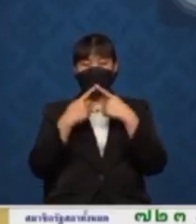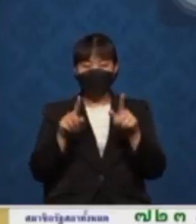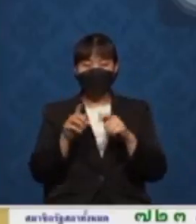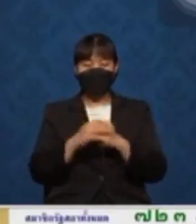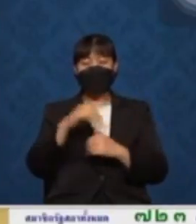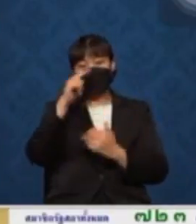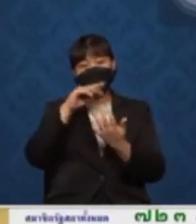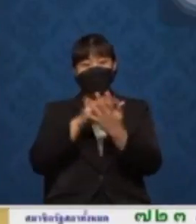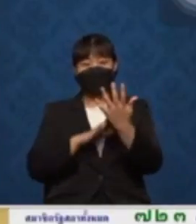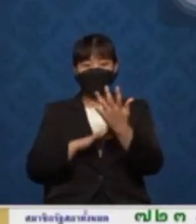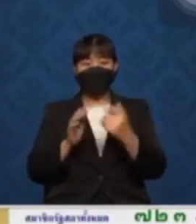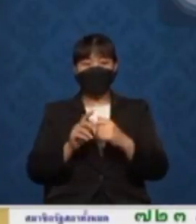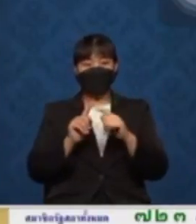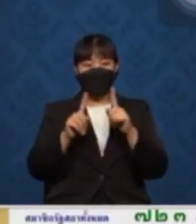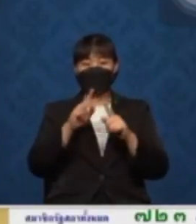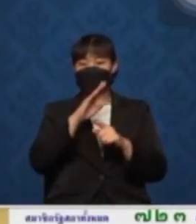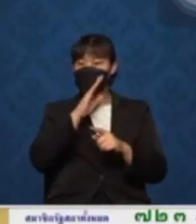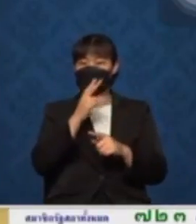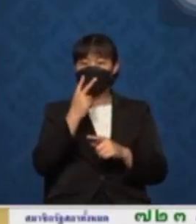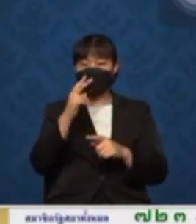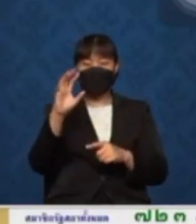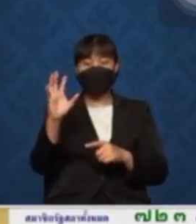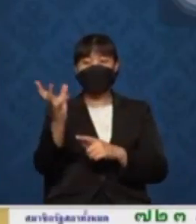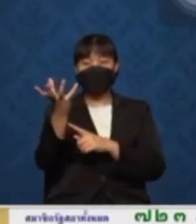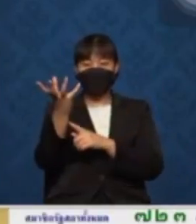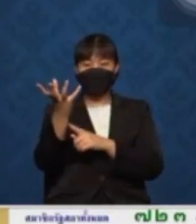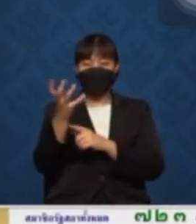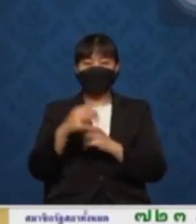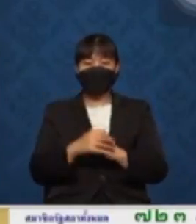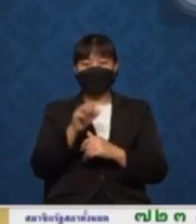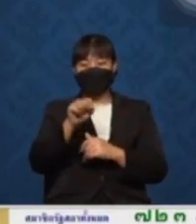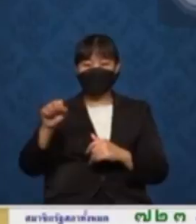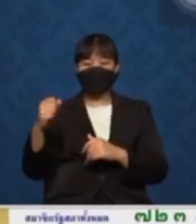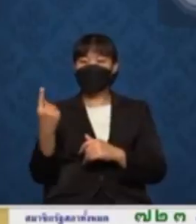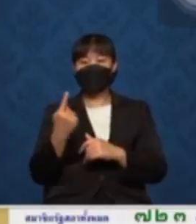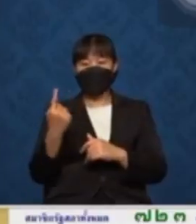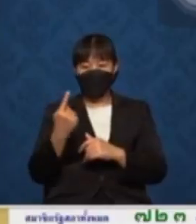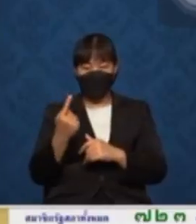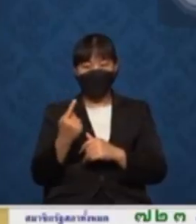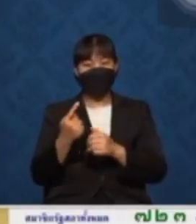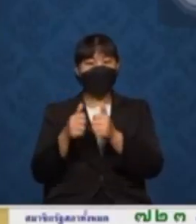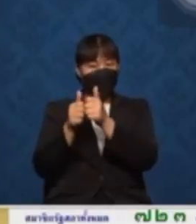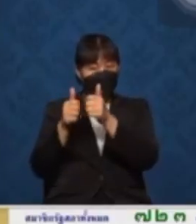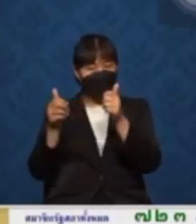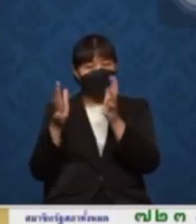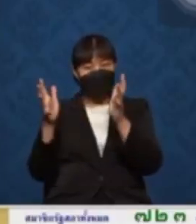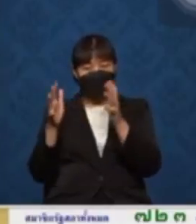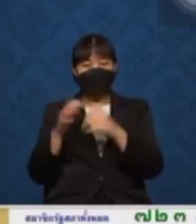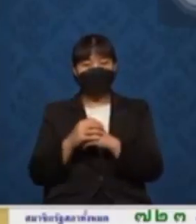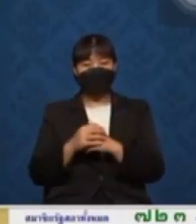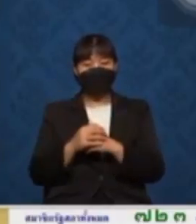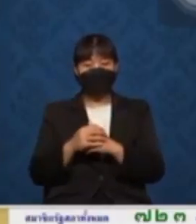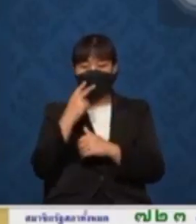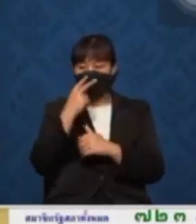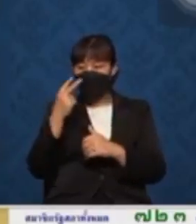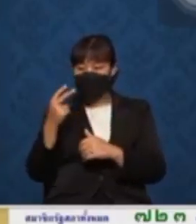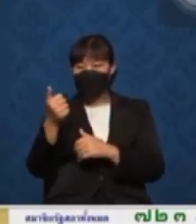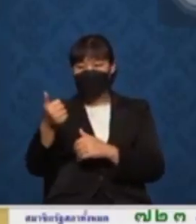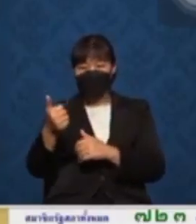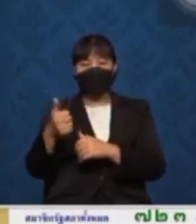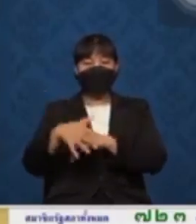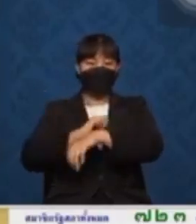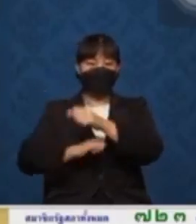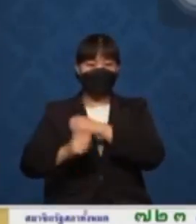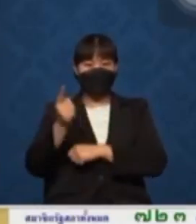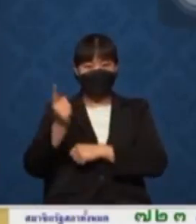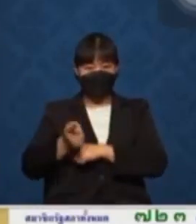ทโลกเราจะเห็นได้นะครับว่าระบบสภาเดียวเนี่ยเป็นสิ่งที่ปกติมากและมีข้อดีที่ถูกพิสูจน์มาแล้วในหลากหลายประเทศถ้าเราสำรวจประเทศทั่วโล